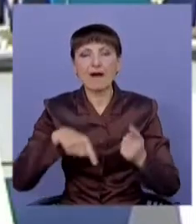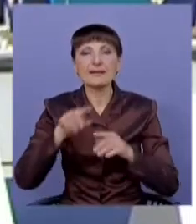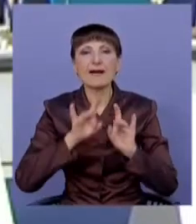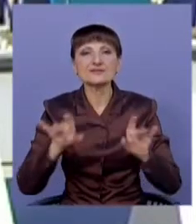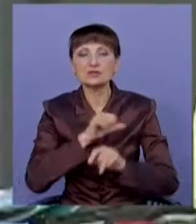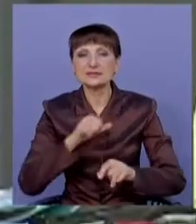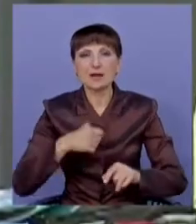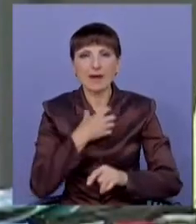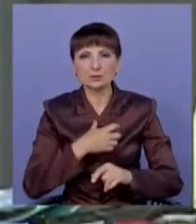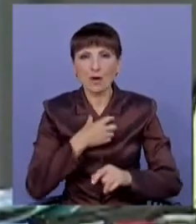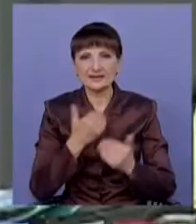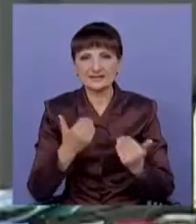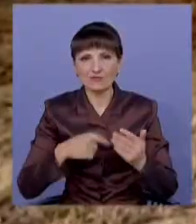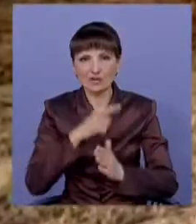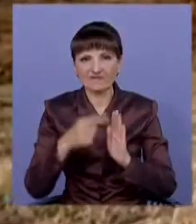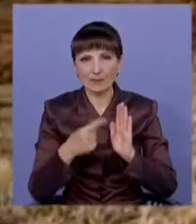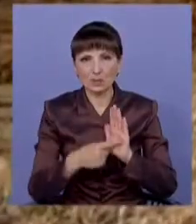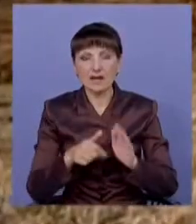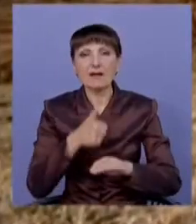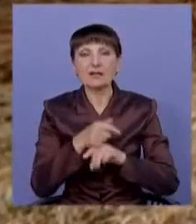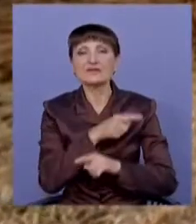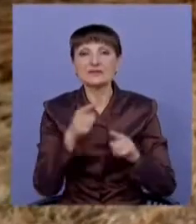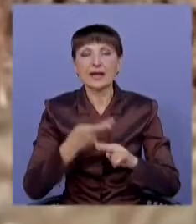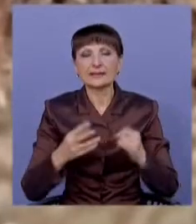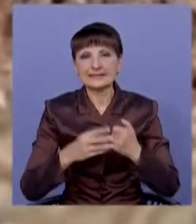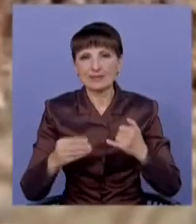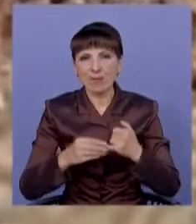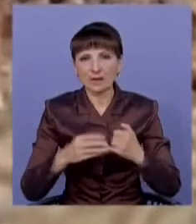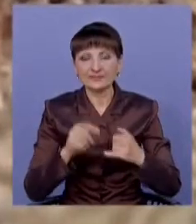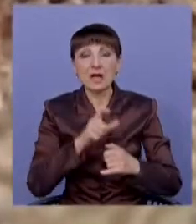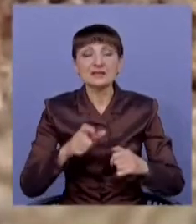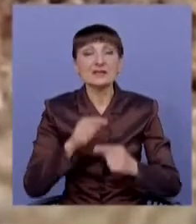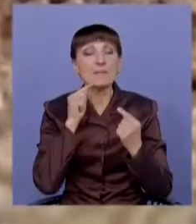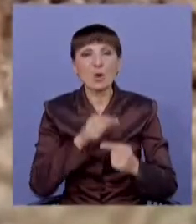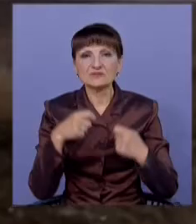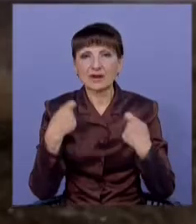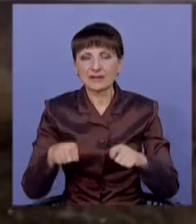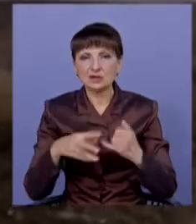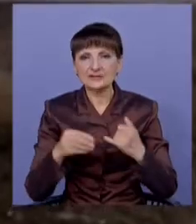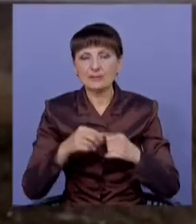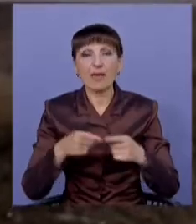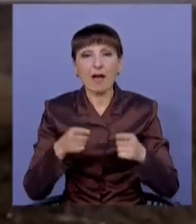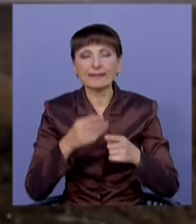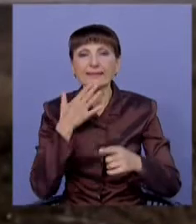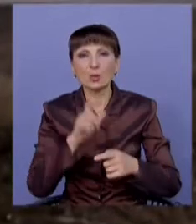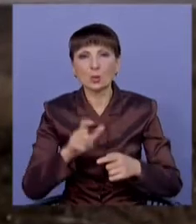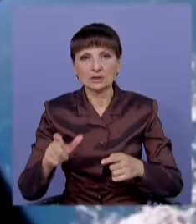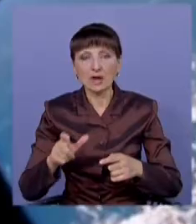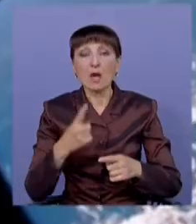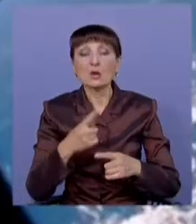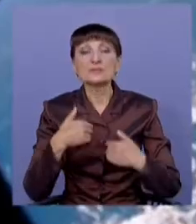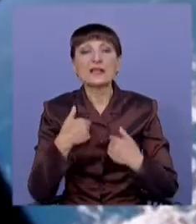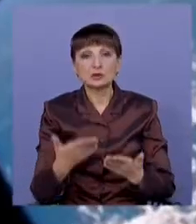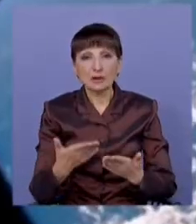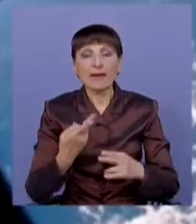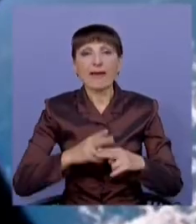озвучили самые актуальные на сегодня вопросы. Главный из них – земельный. Население против продажи и сдачи в аренду земли иностранцам. Одно из